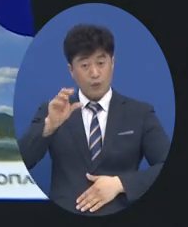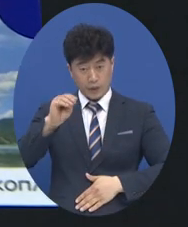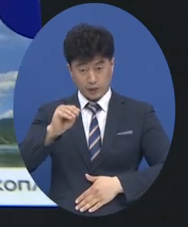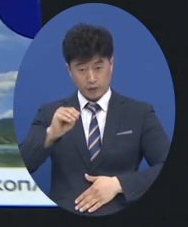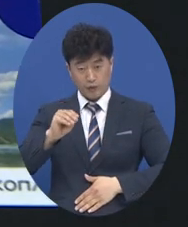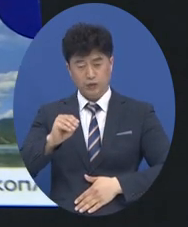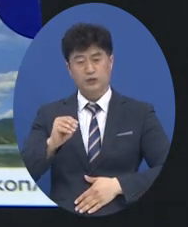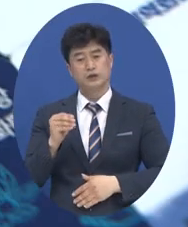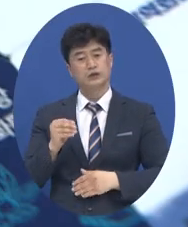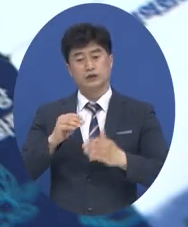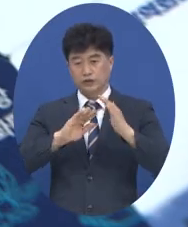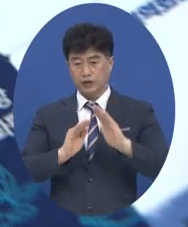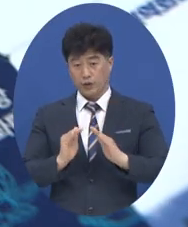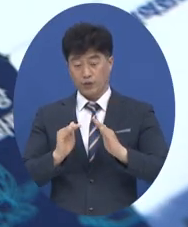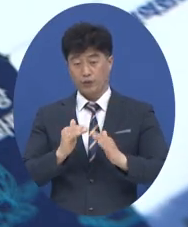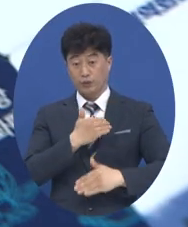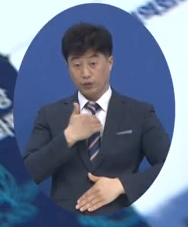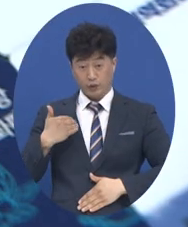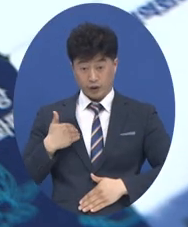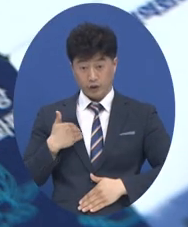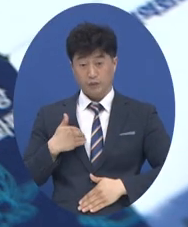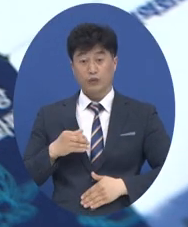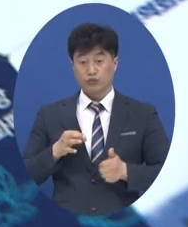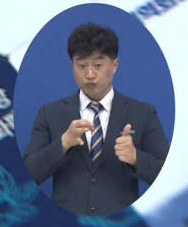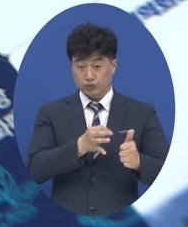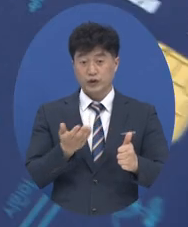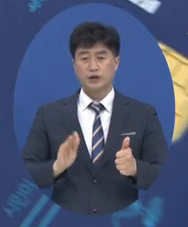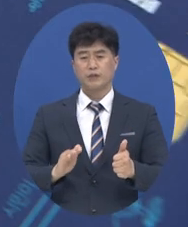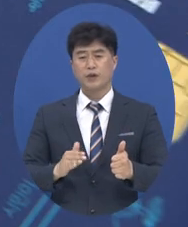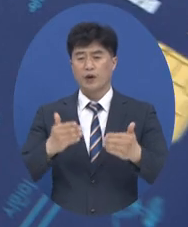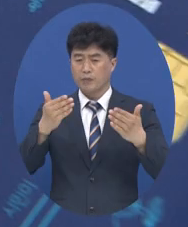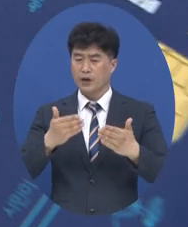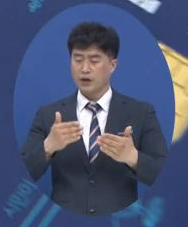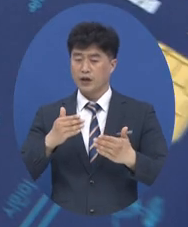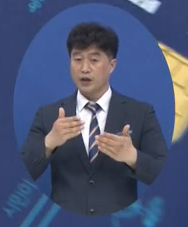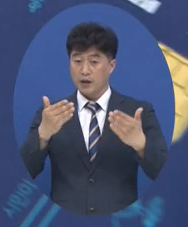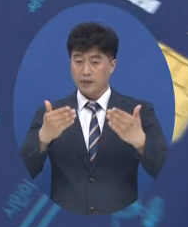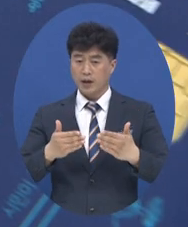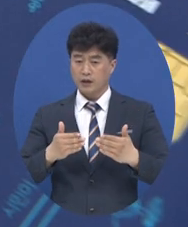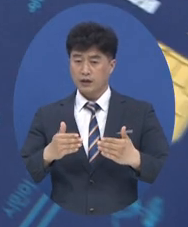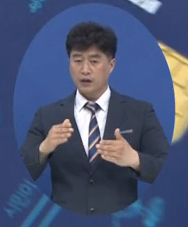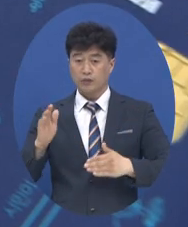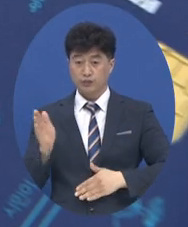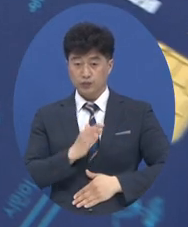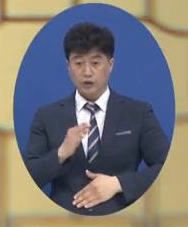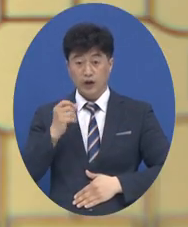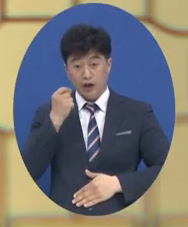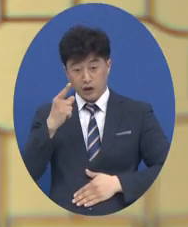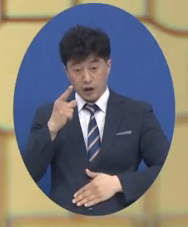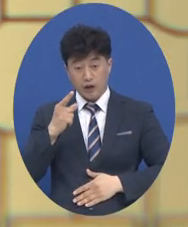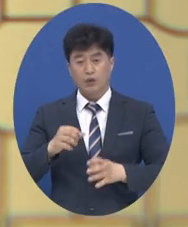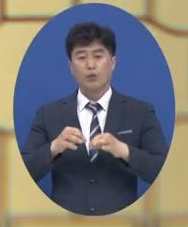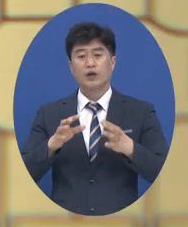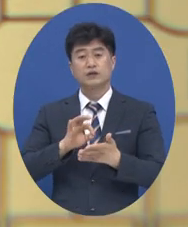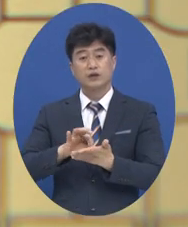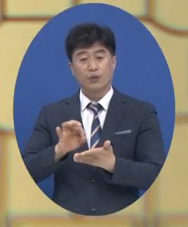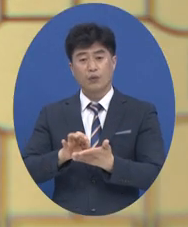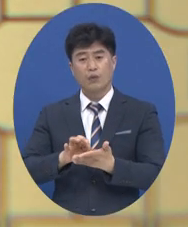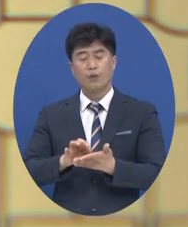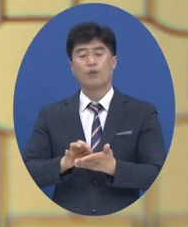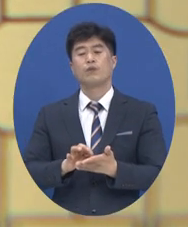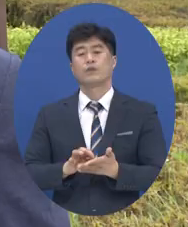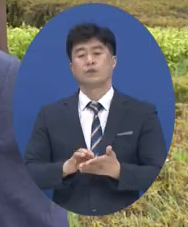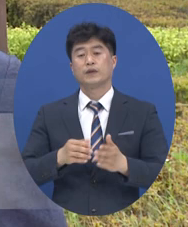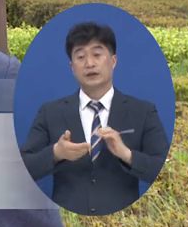원은 조건을 충족하면 즉시 지급이 되지만 지급받은 날로부터 1개월이 지나면 소멸되는 한정판